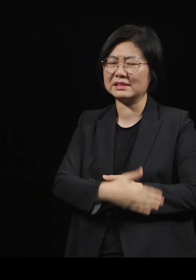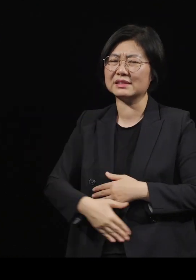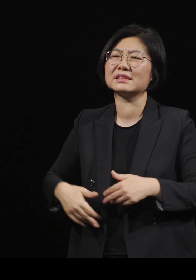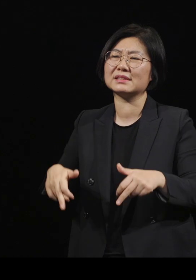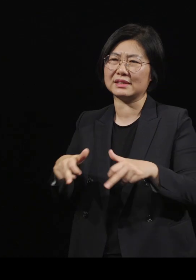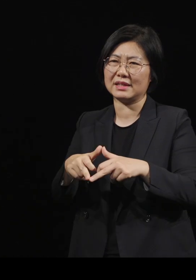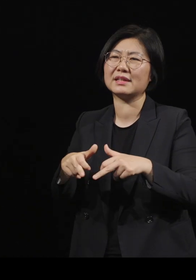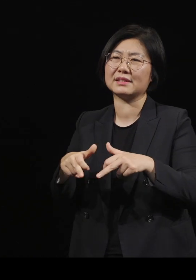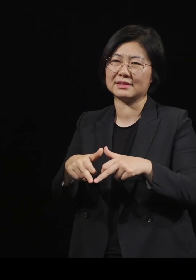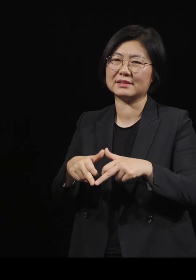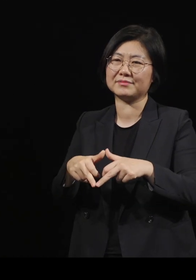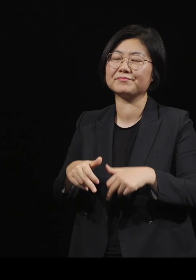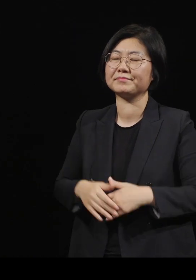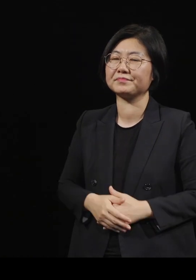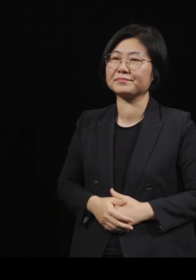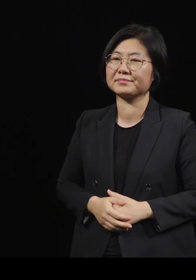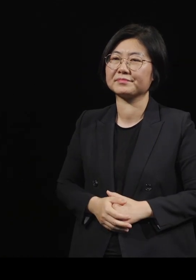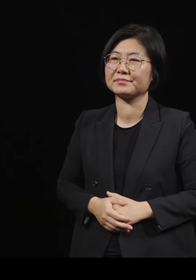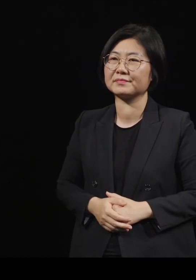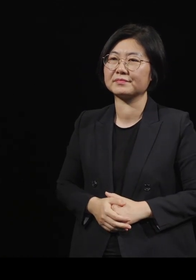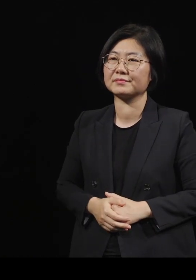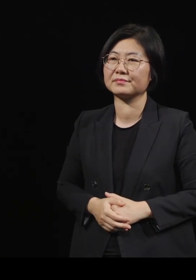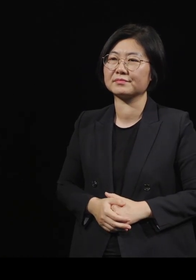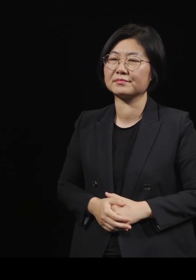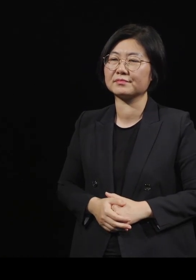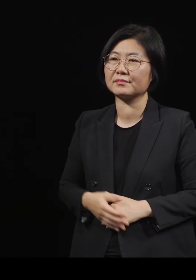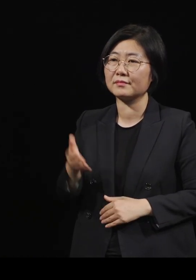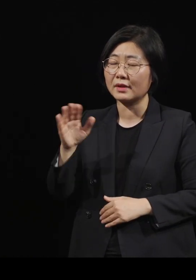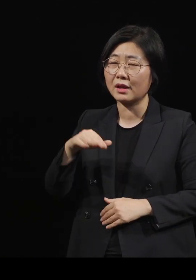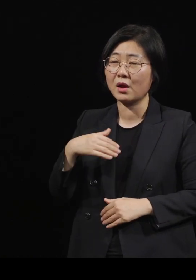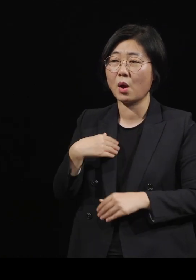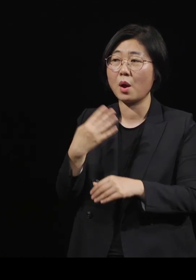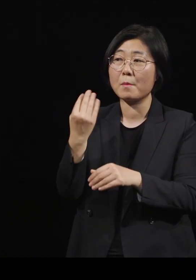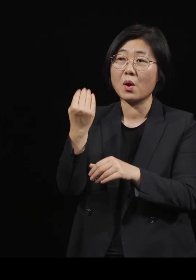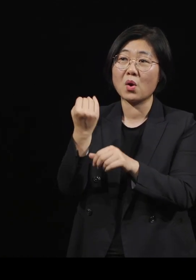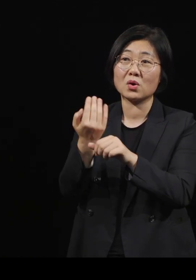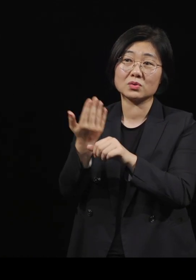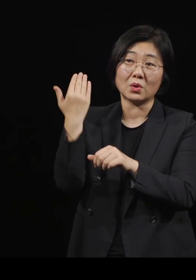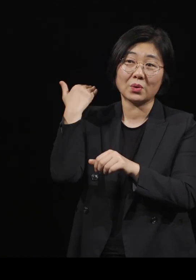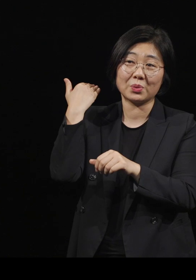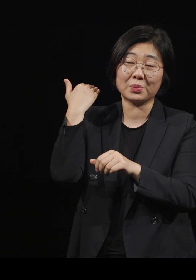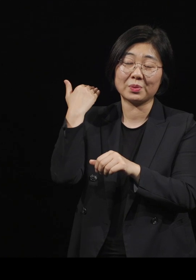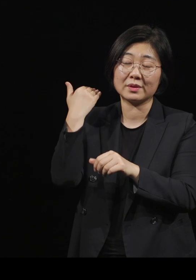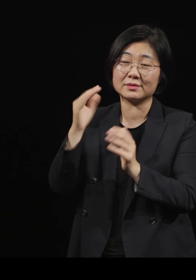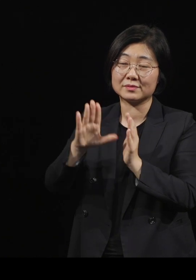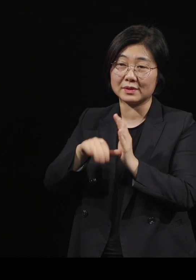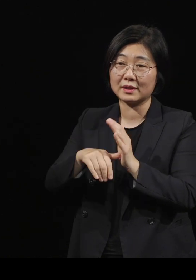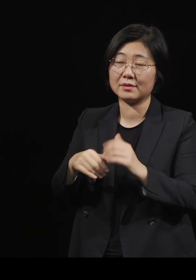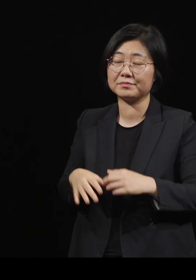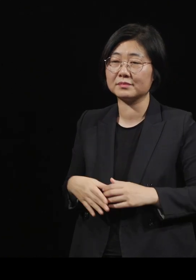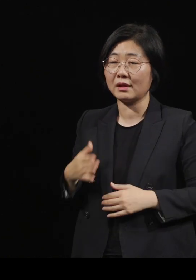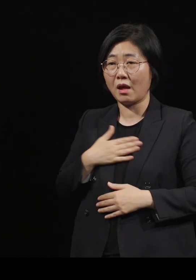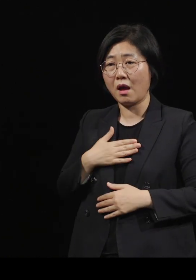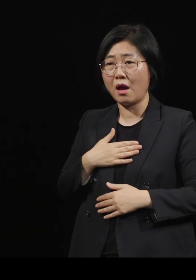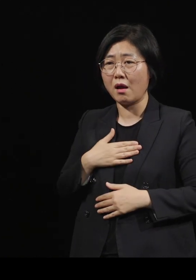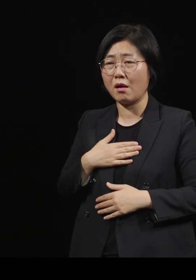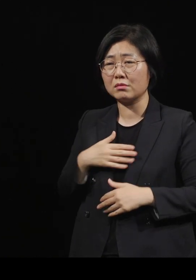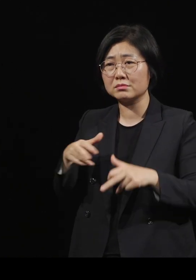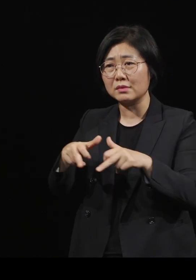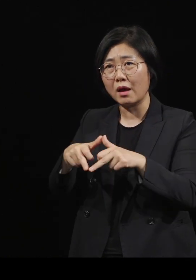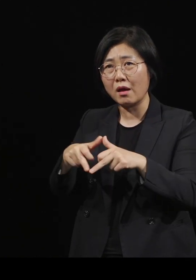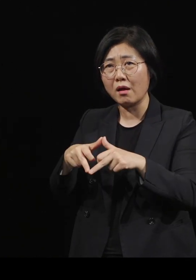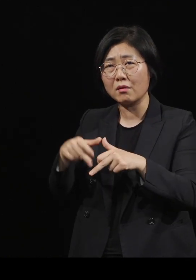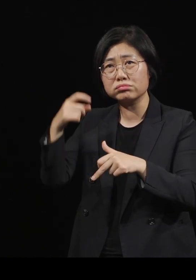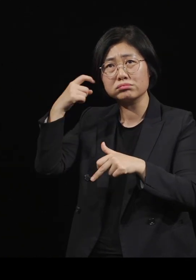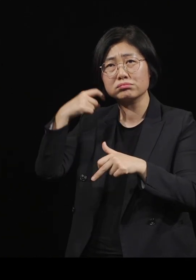지체 장애인입니다. 그런데 불과 몇 년 전만 해도 제가